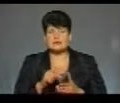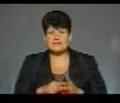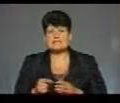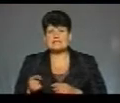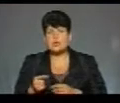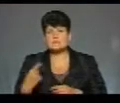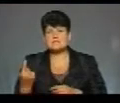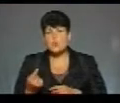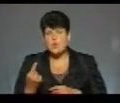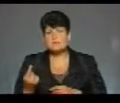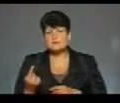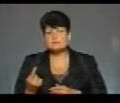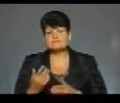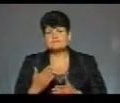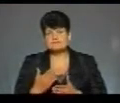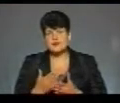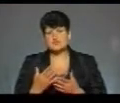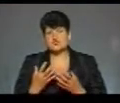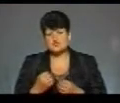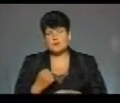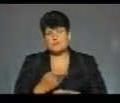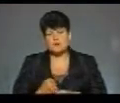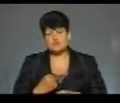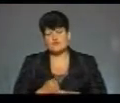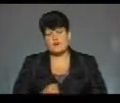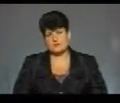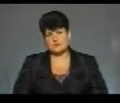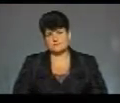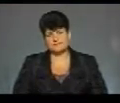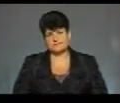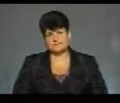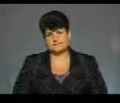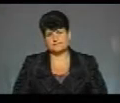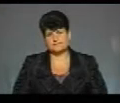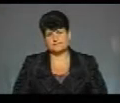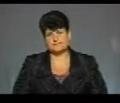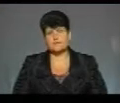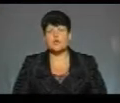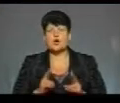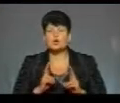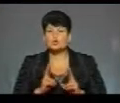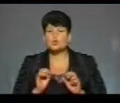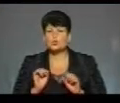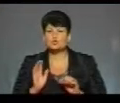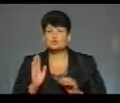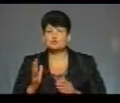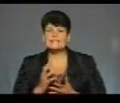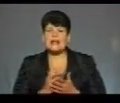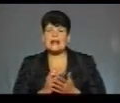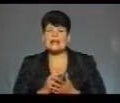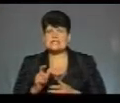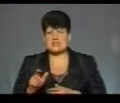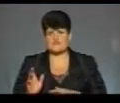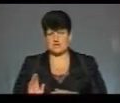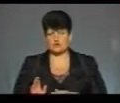Тернопільська область має ще попрацювати, це моя думка. Хто може стати резервістом і чи